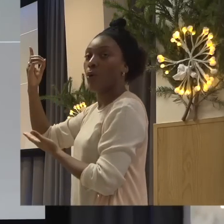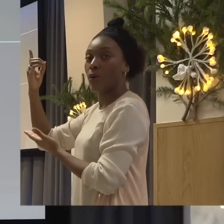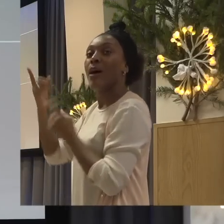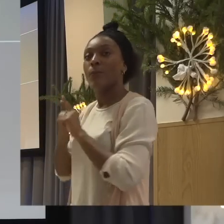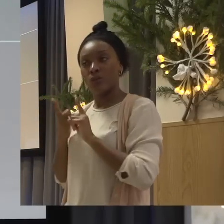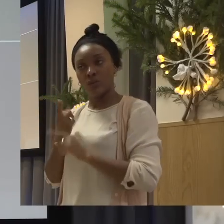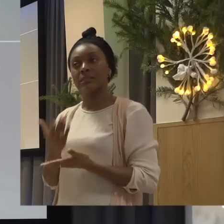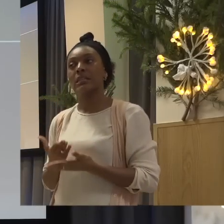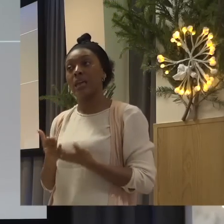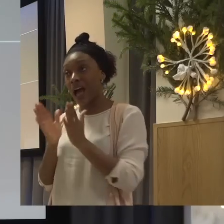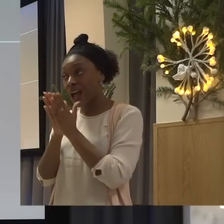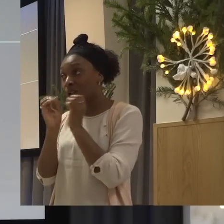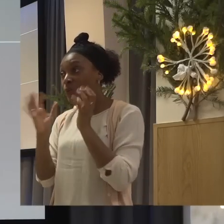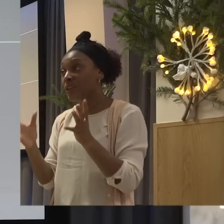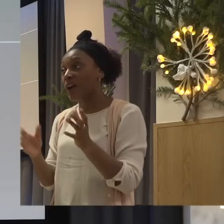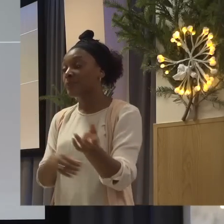Alléluia.